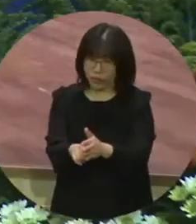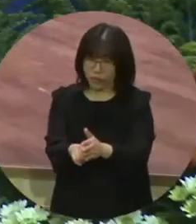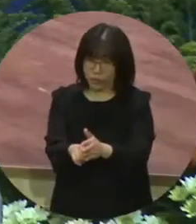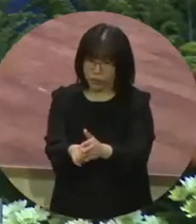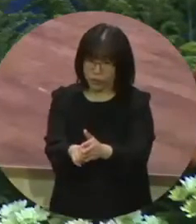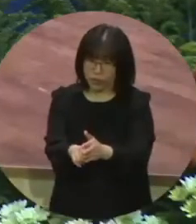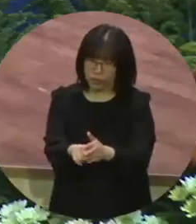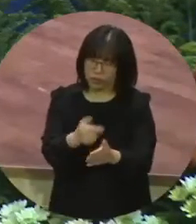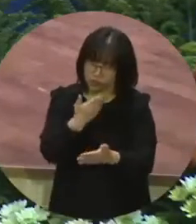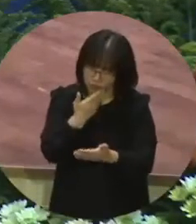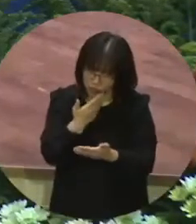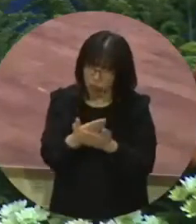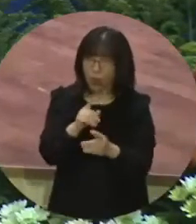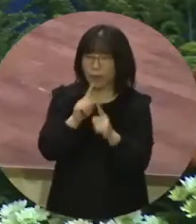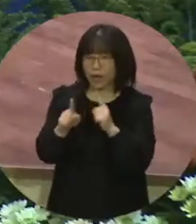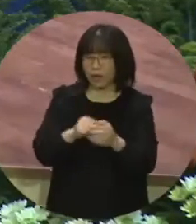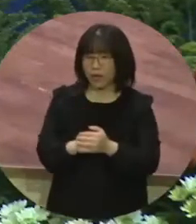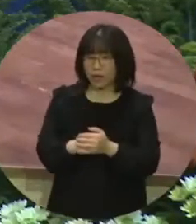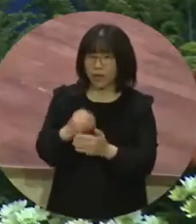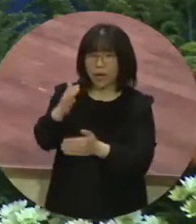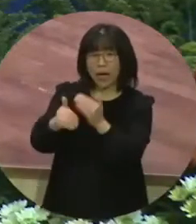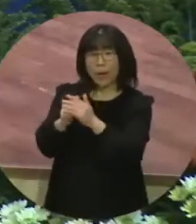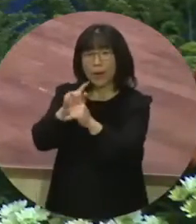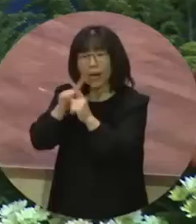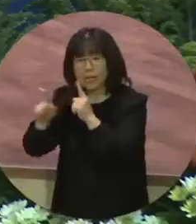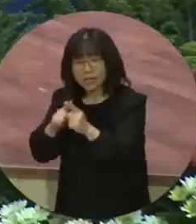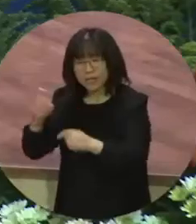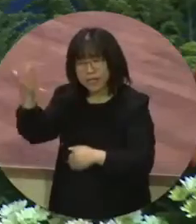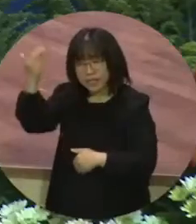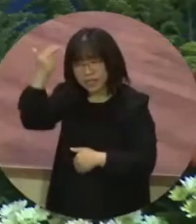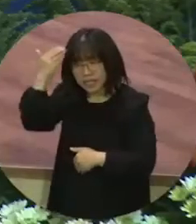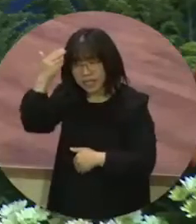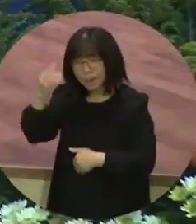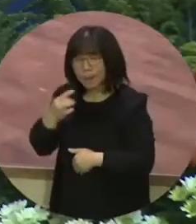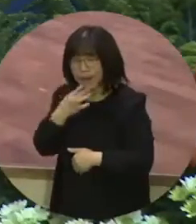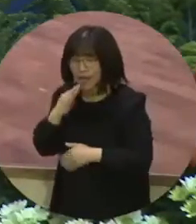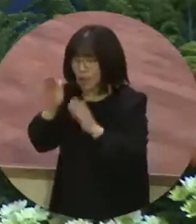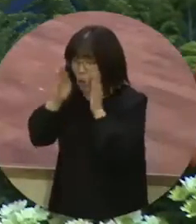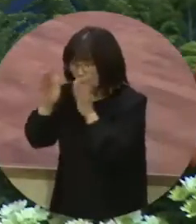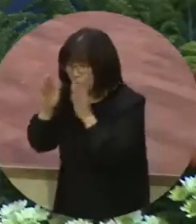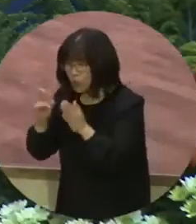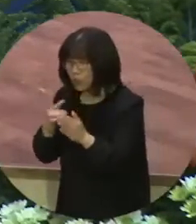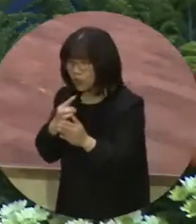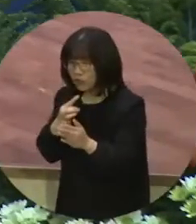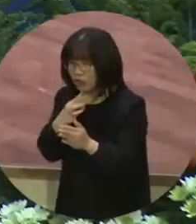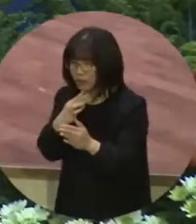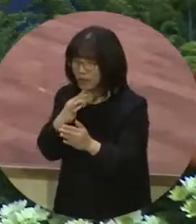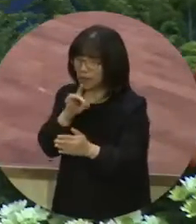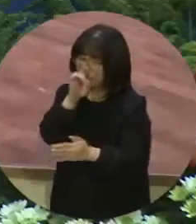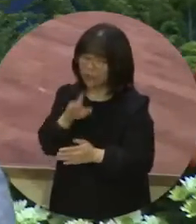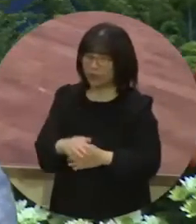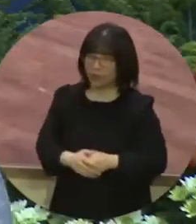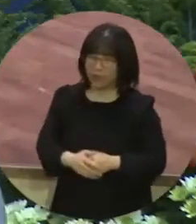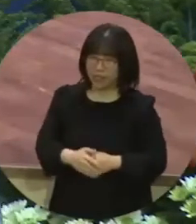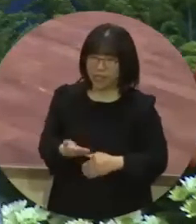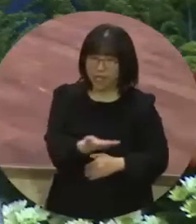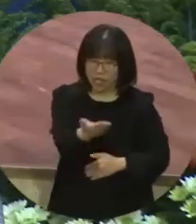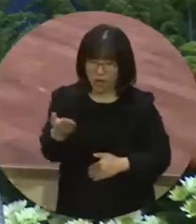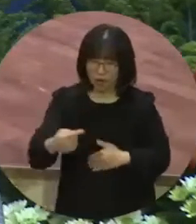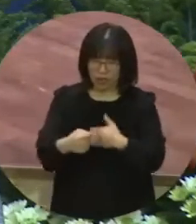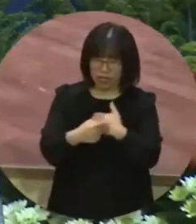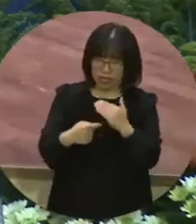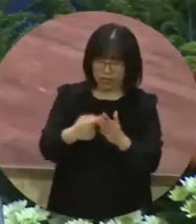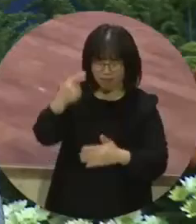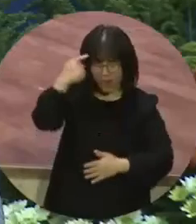보통 말이 아니거든요. 하나님의 말씀도 여러분 지식적으로 받으면 절대 안 됩니다. 여러분 심령 속에 레마로